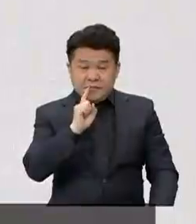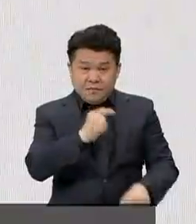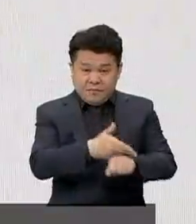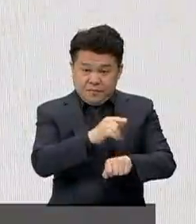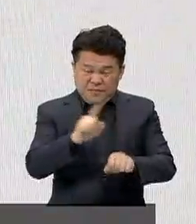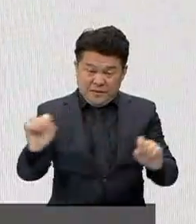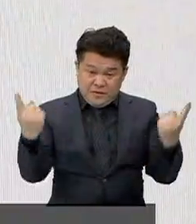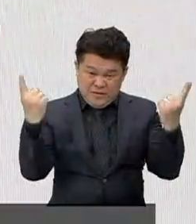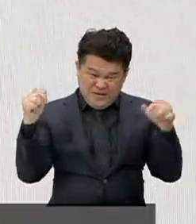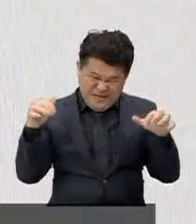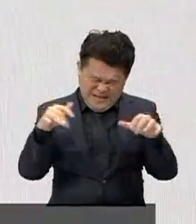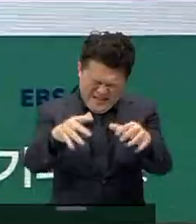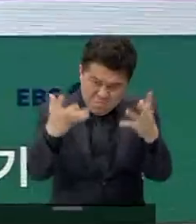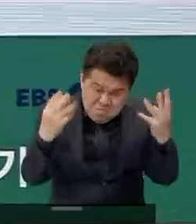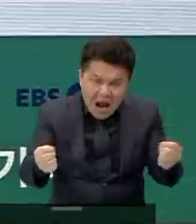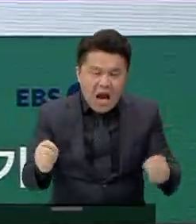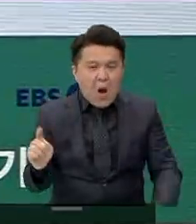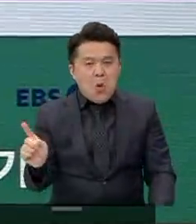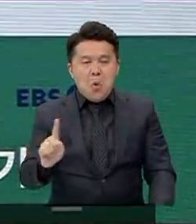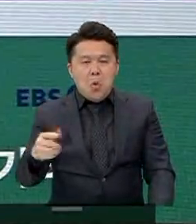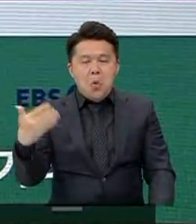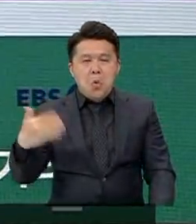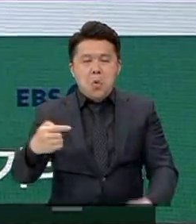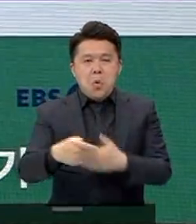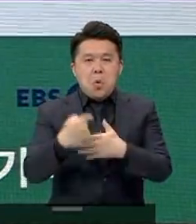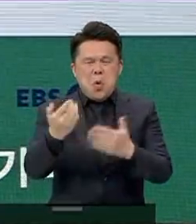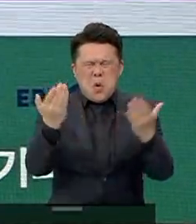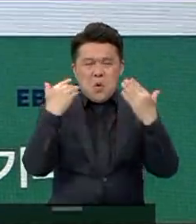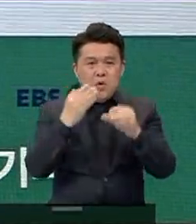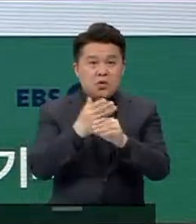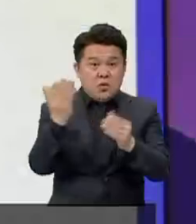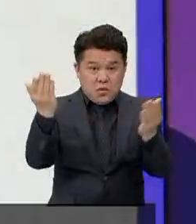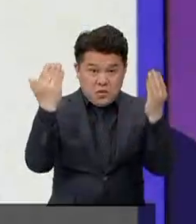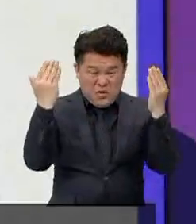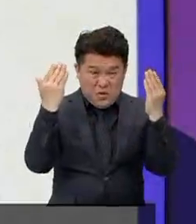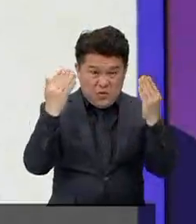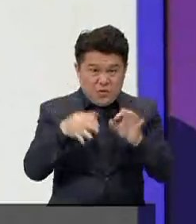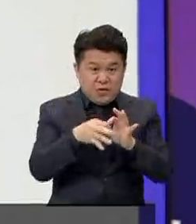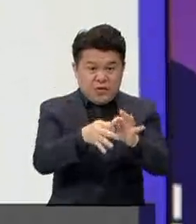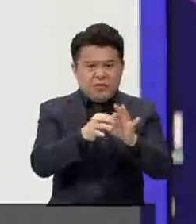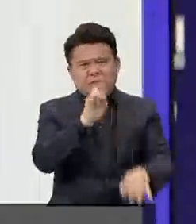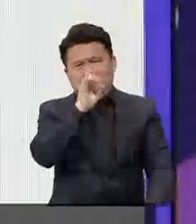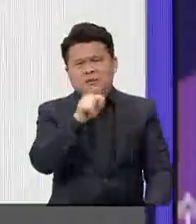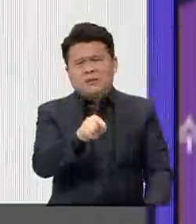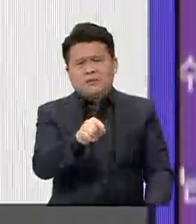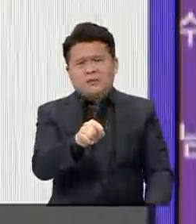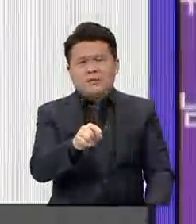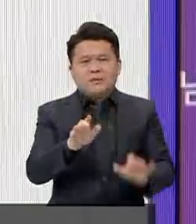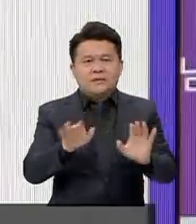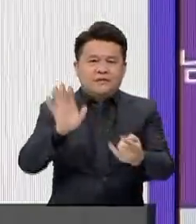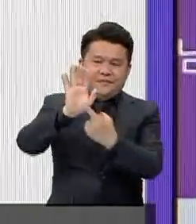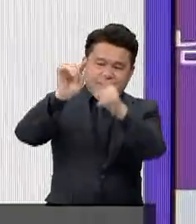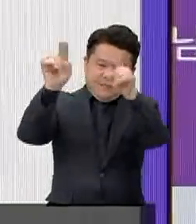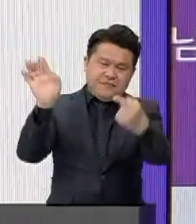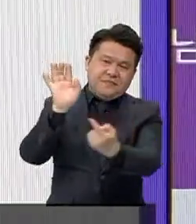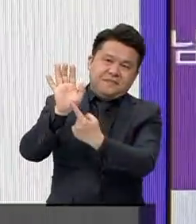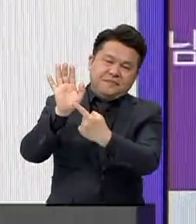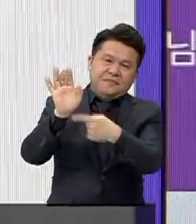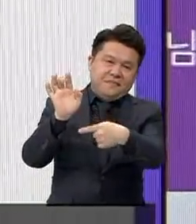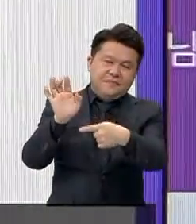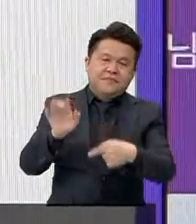9시부터 동시 접속자가 몰리면서 초등학교, 중학교 온라인 클래스 접속이 지연되고 있다며 사이트에 공지문을 올리기도